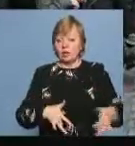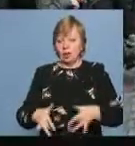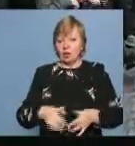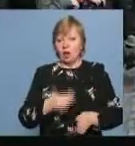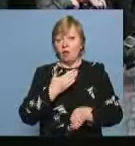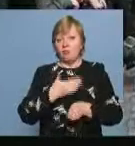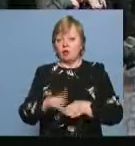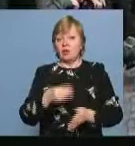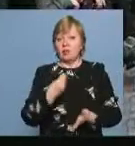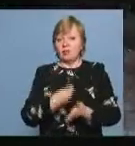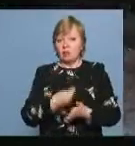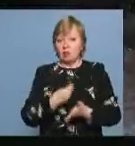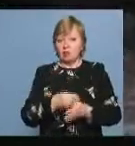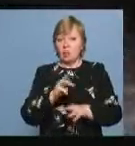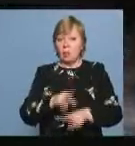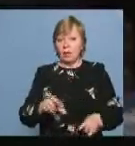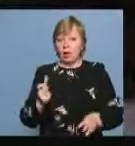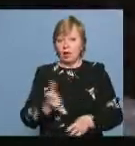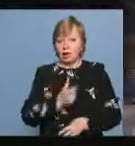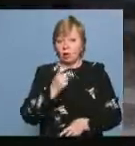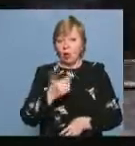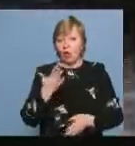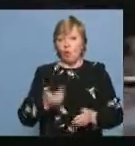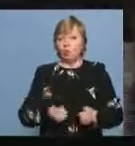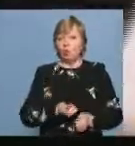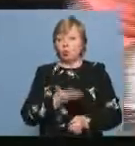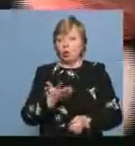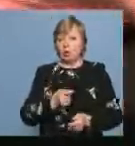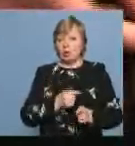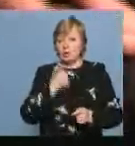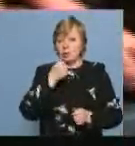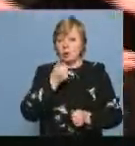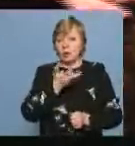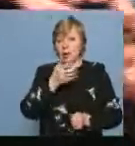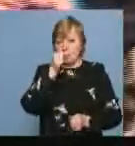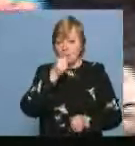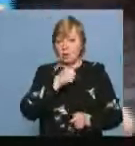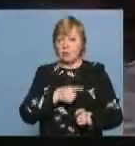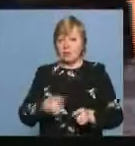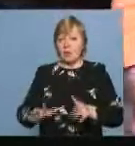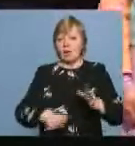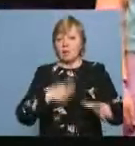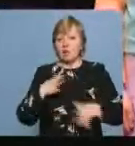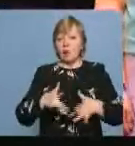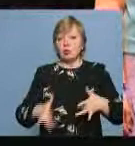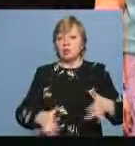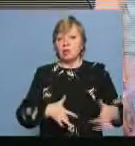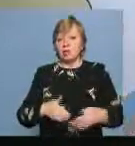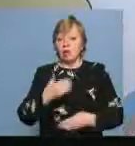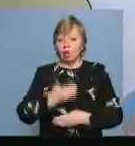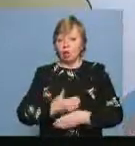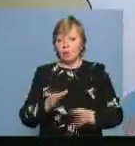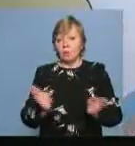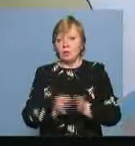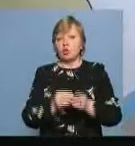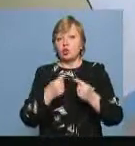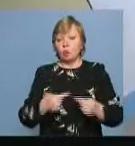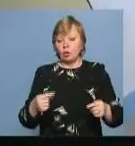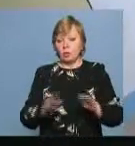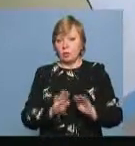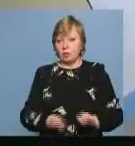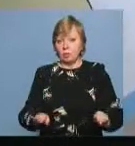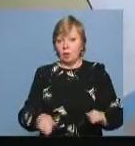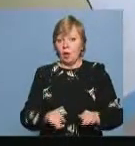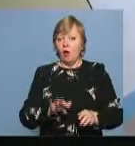средства на его реализацию. Вот уже несколько месяцев ребята занимаются в театральной студии вместе с другими детьми. В процессе наши дети